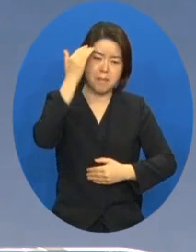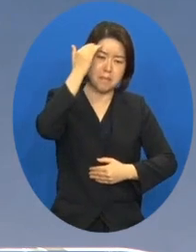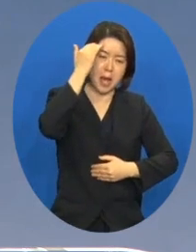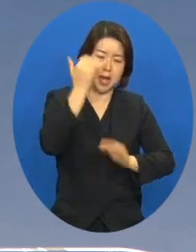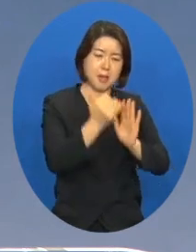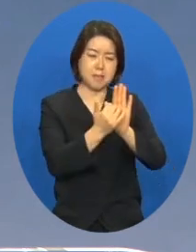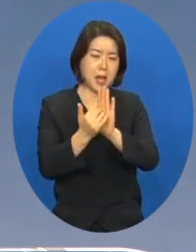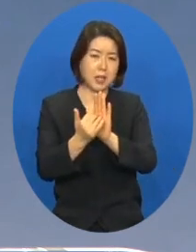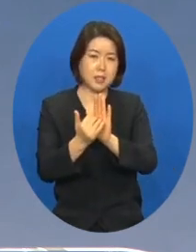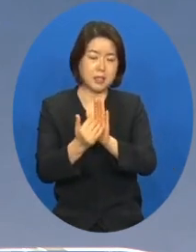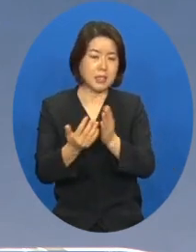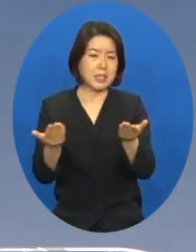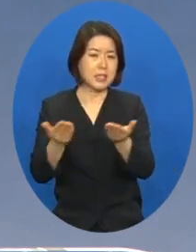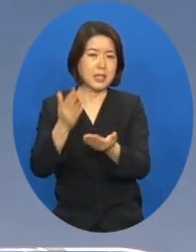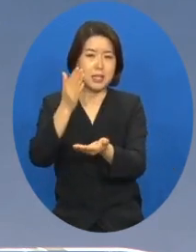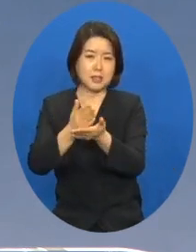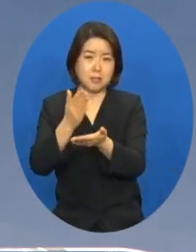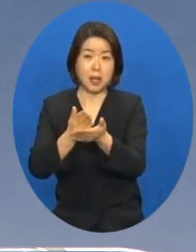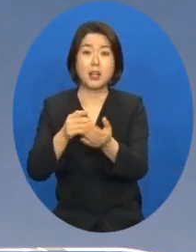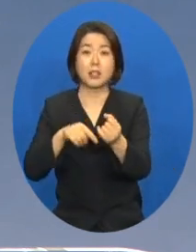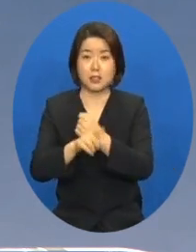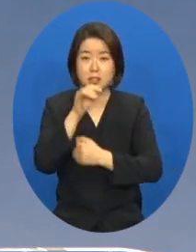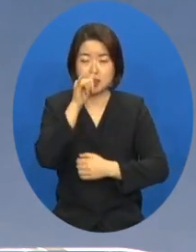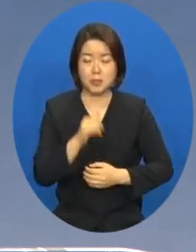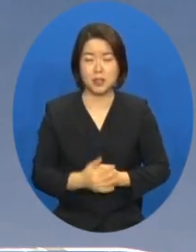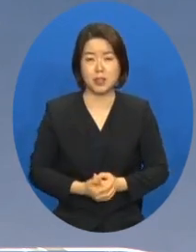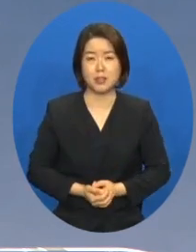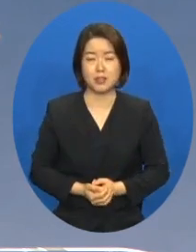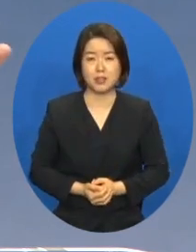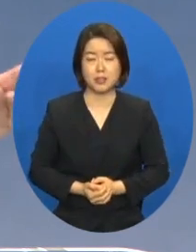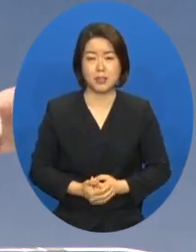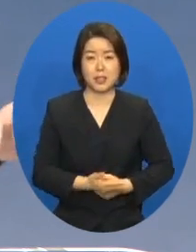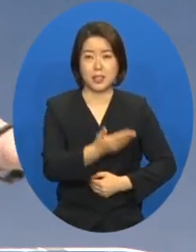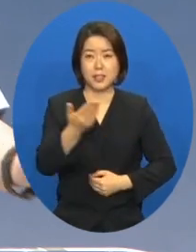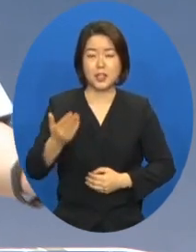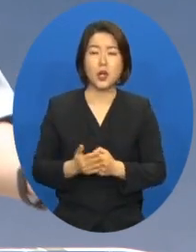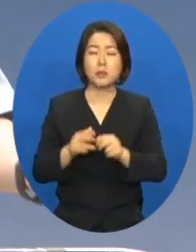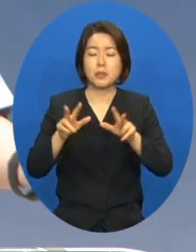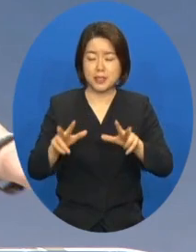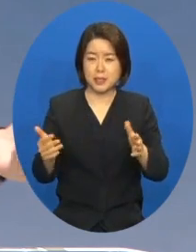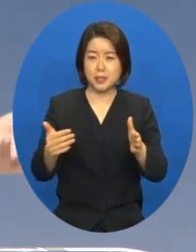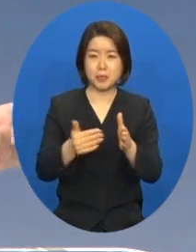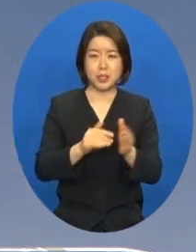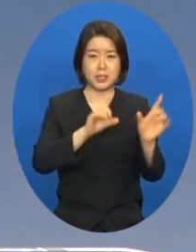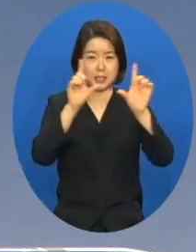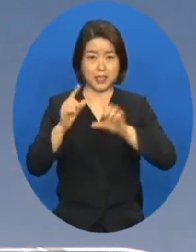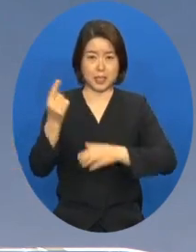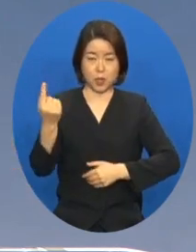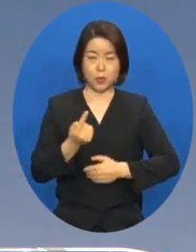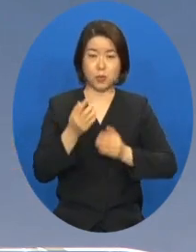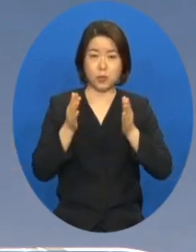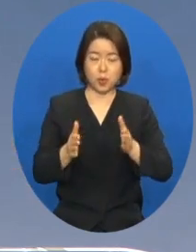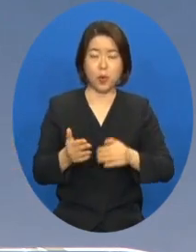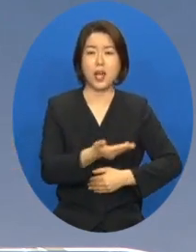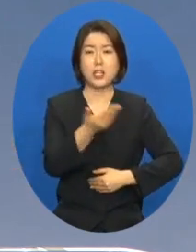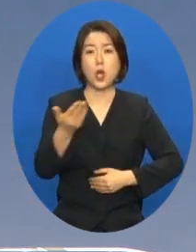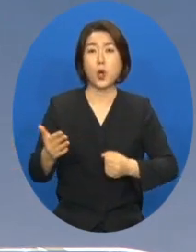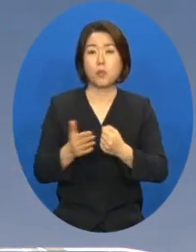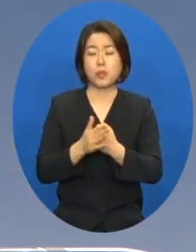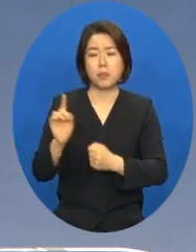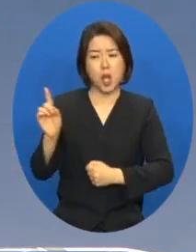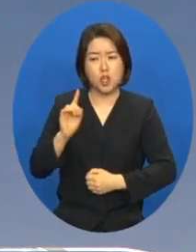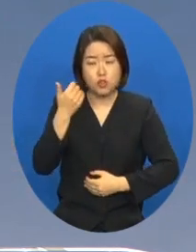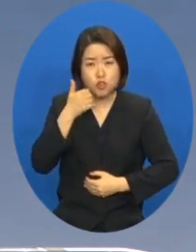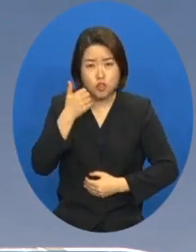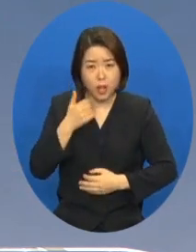않도록 한다 그런 뜻입니다. 여러분 지금까지 살아오는 동안에 여러분 때문에 어떤